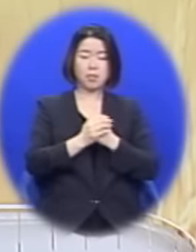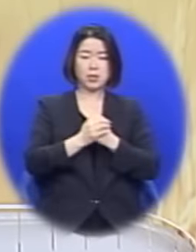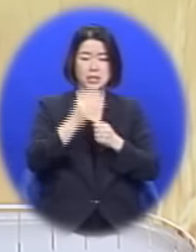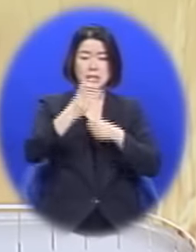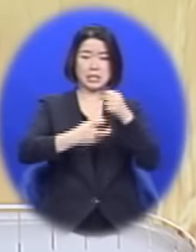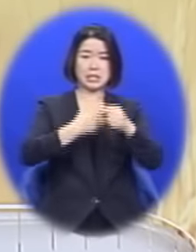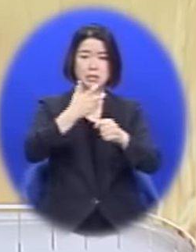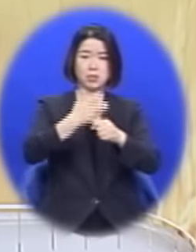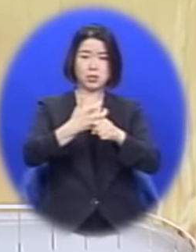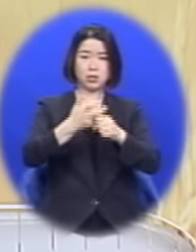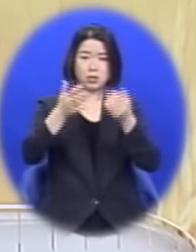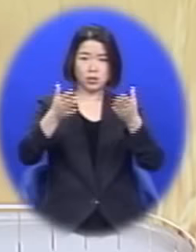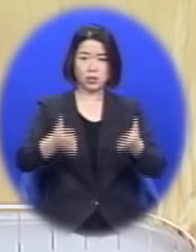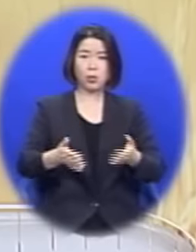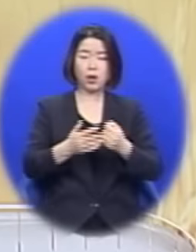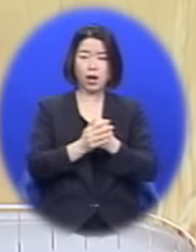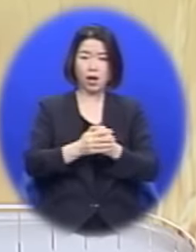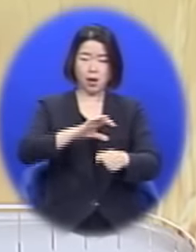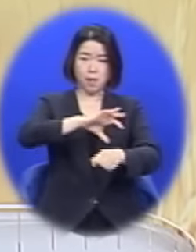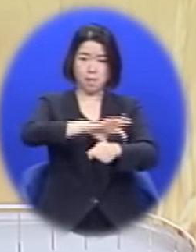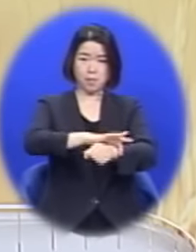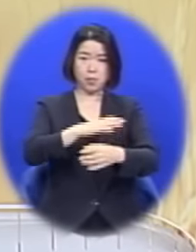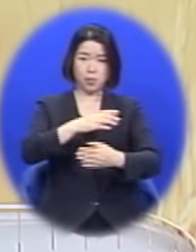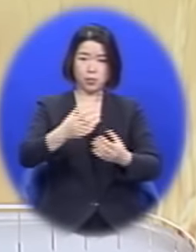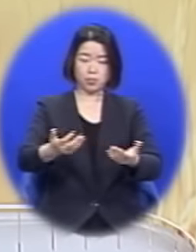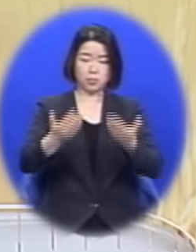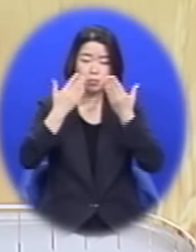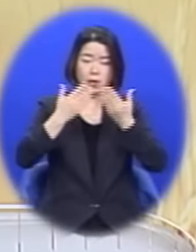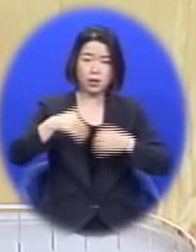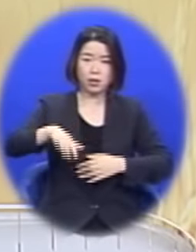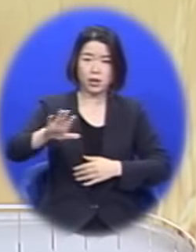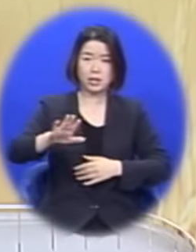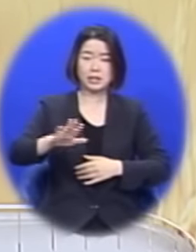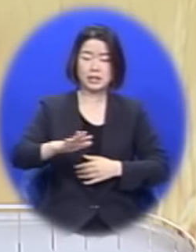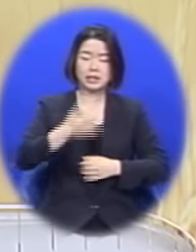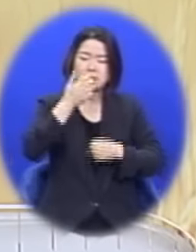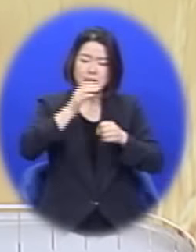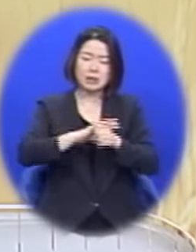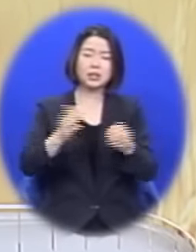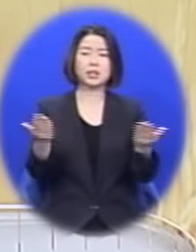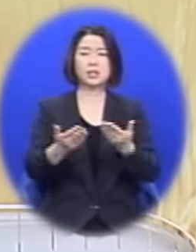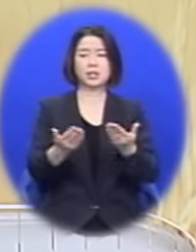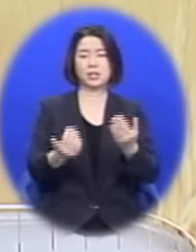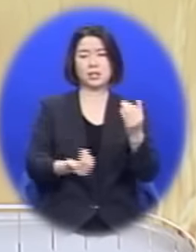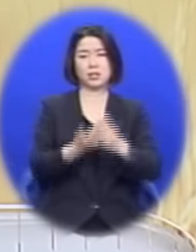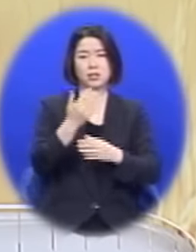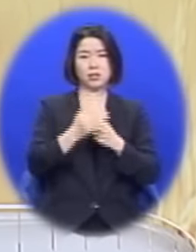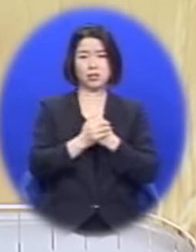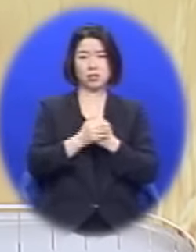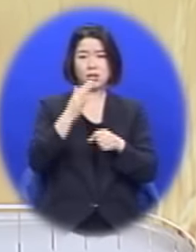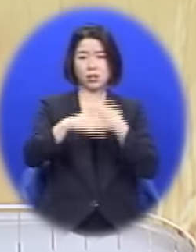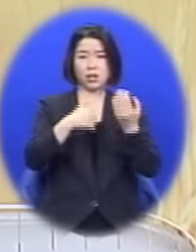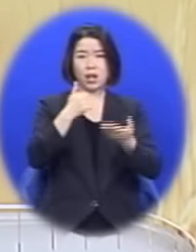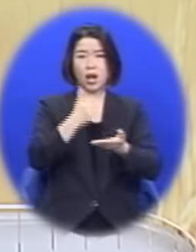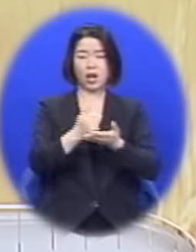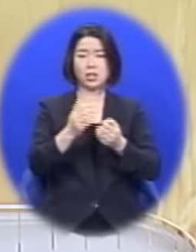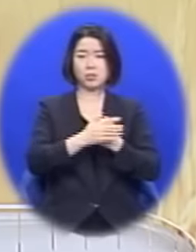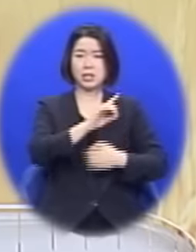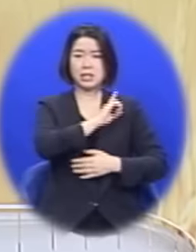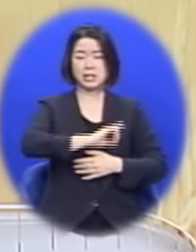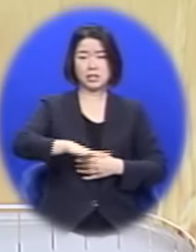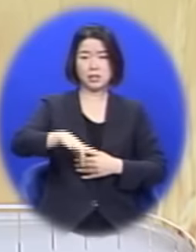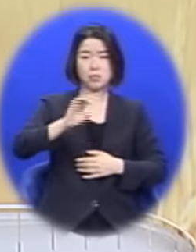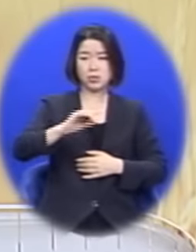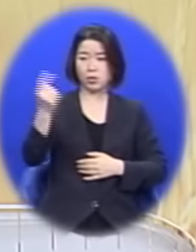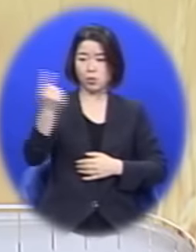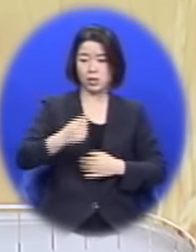잡혀가는 정말 기가 막힌 일이 벌어지죠. 그들이 돌아와서 하나님 앞에 제일 먼저 회개하고 결심한 게 뭔지